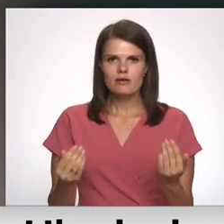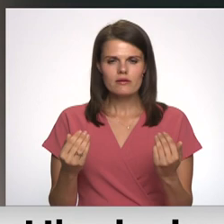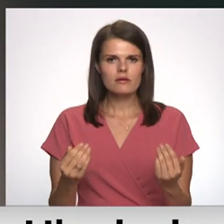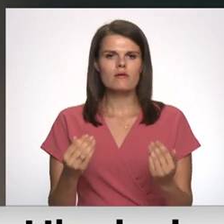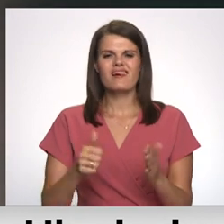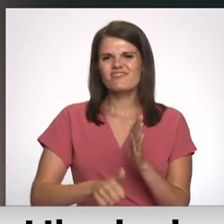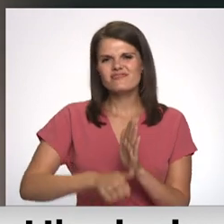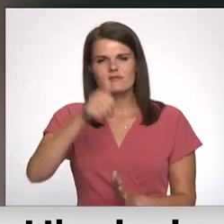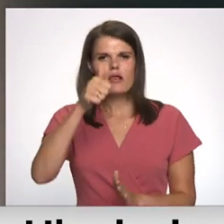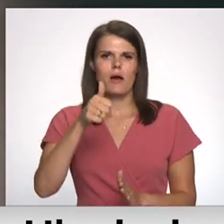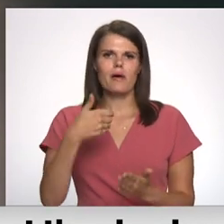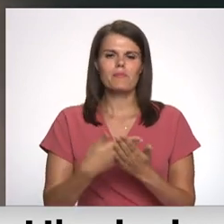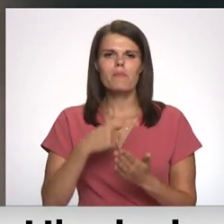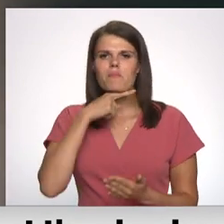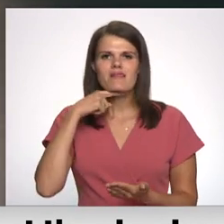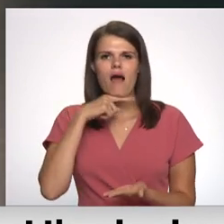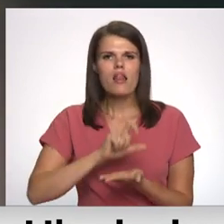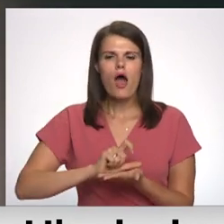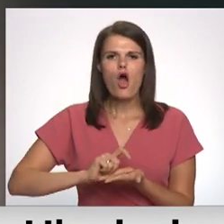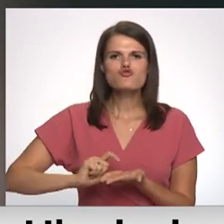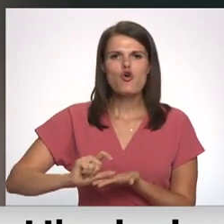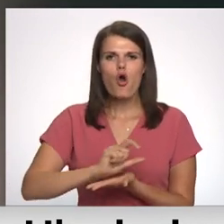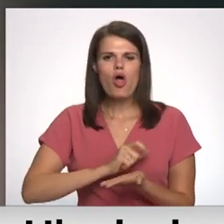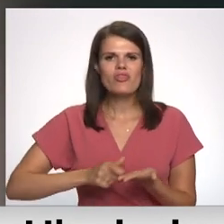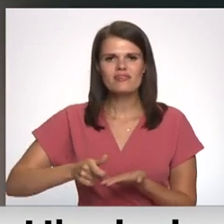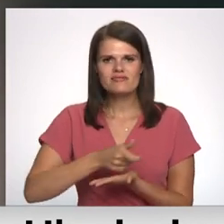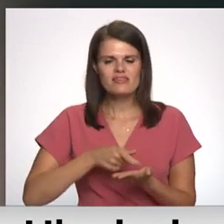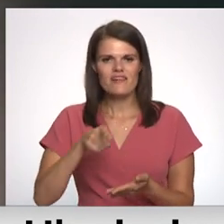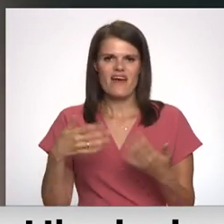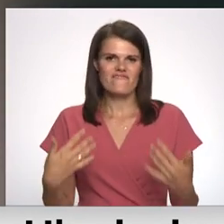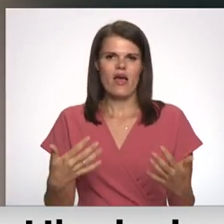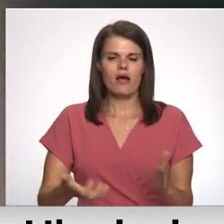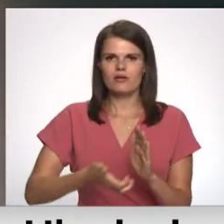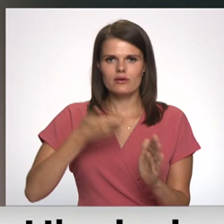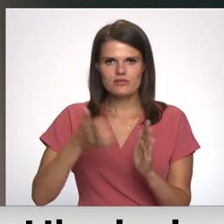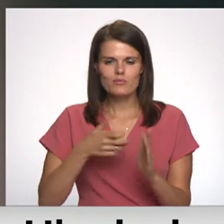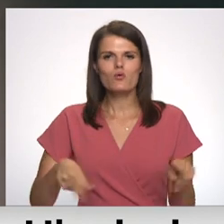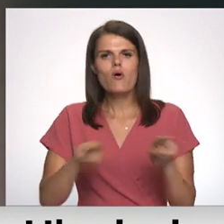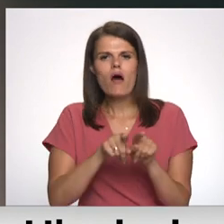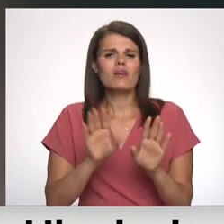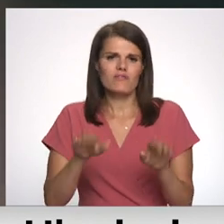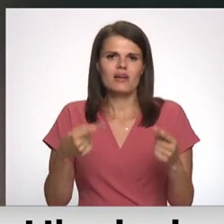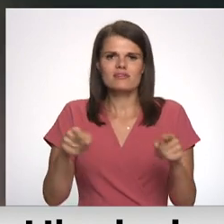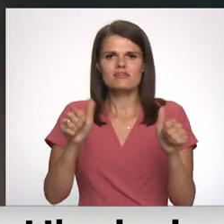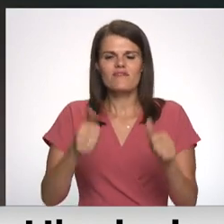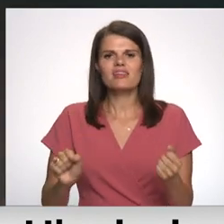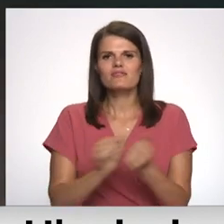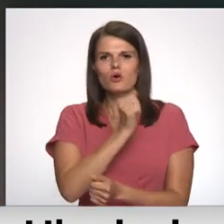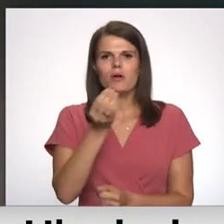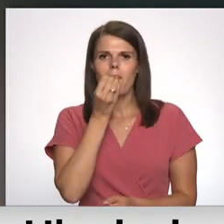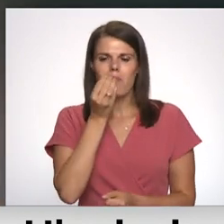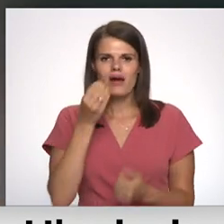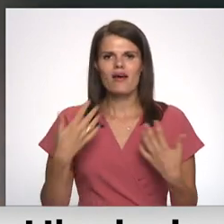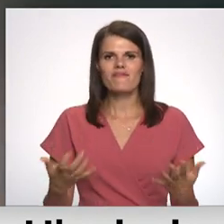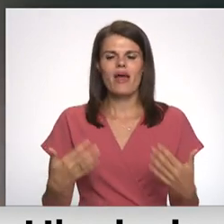būtu vislabākais variants ir gaļas konservi, jo nu, viņi ir visvieglāk izmantojami. Nu, kā arī jebkura cita veida, tāda sausā pārtika, kas ir